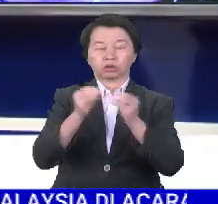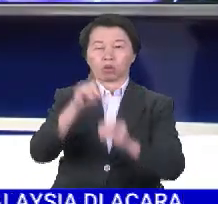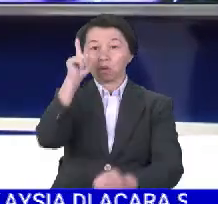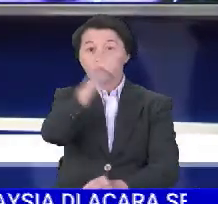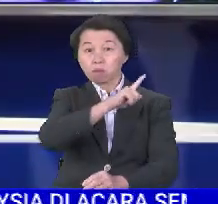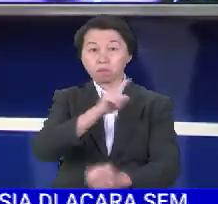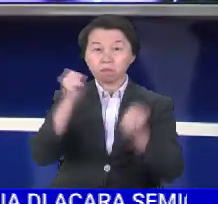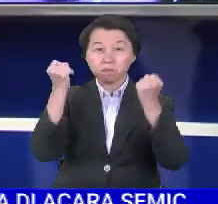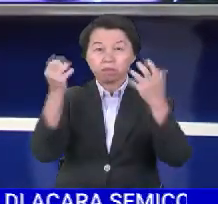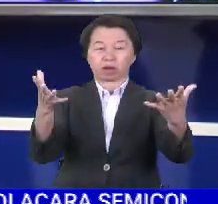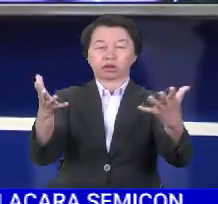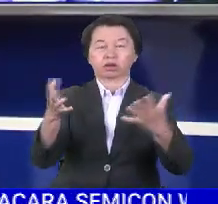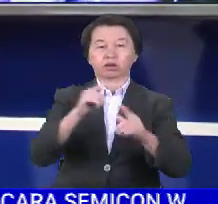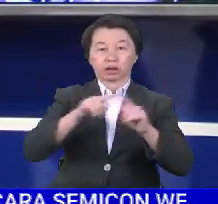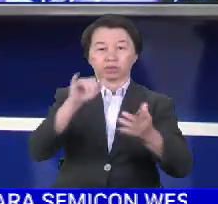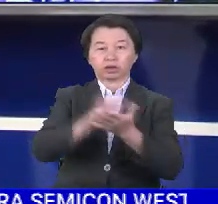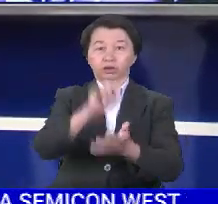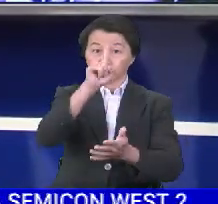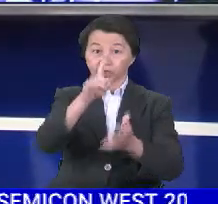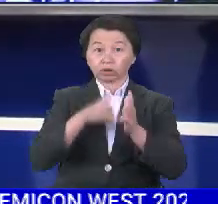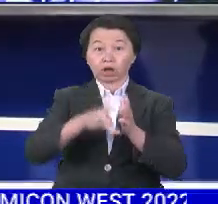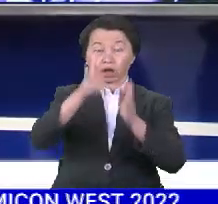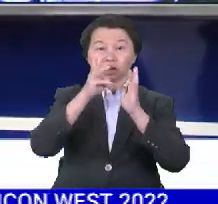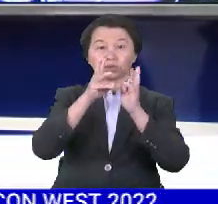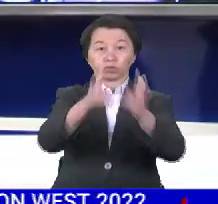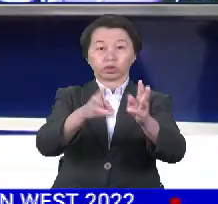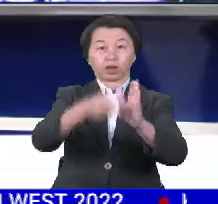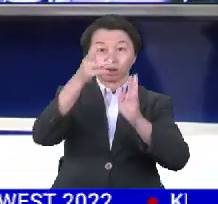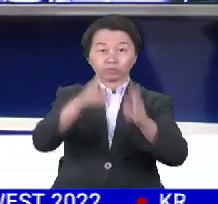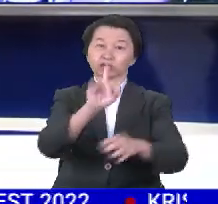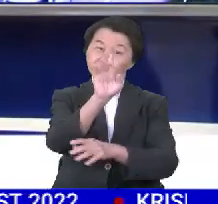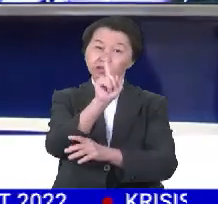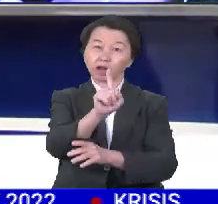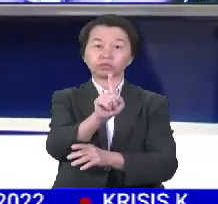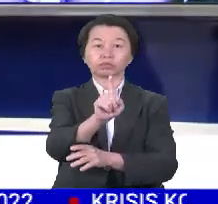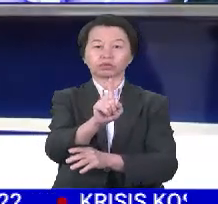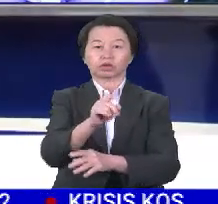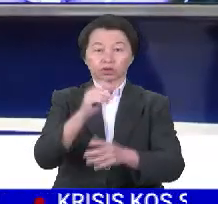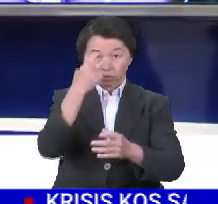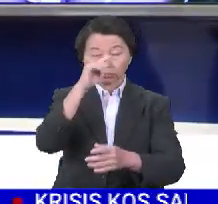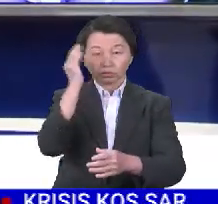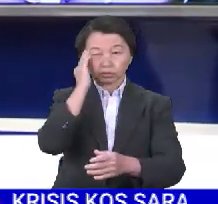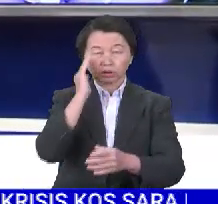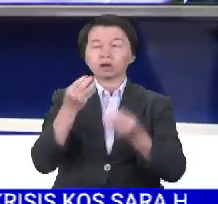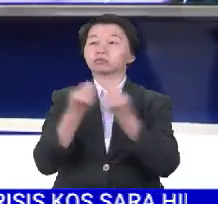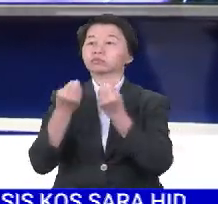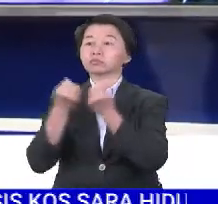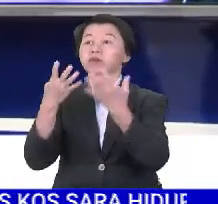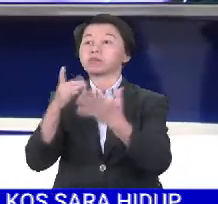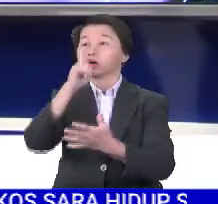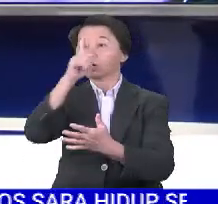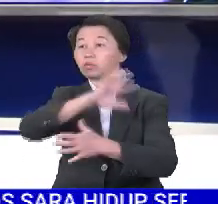besar, tetapi itu hanya di satu lebuh raya. Jadi untuk mengetahui lebih lanjut lagi berapakah jumlah sebenarnya